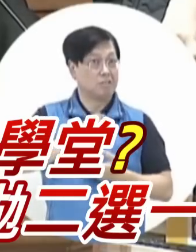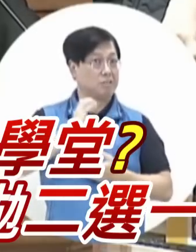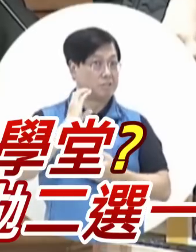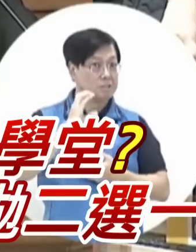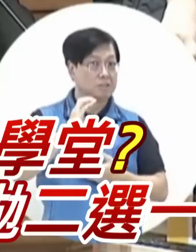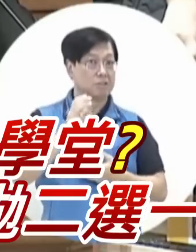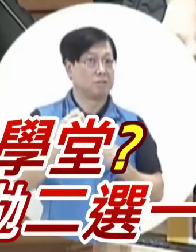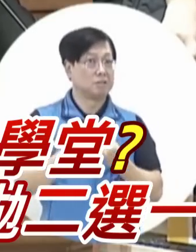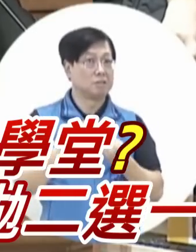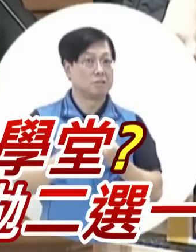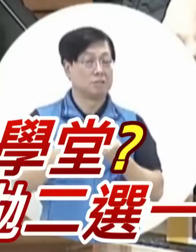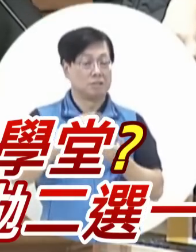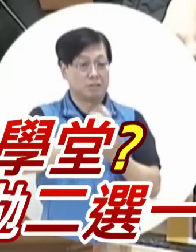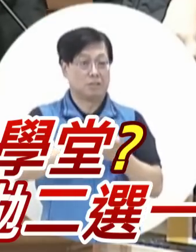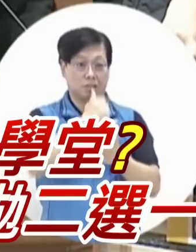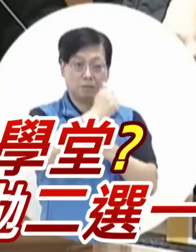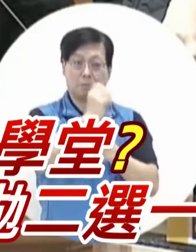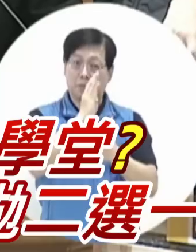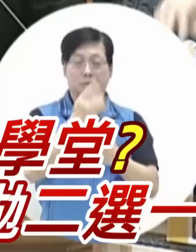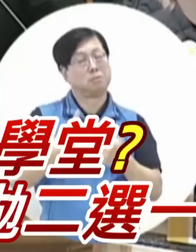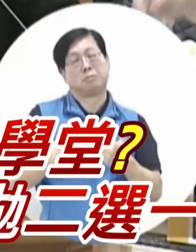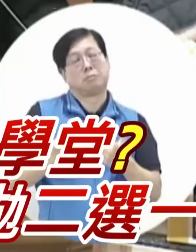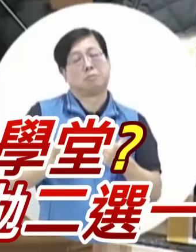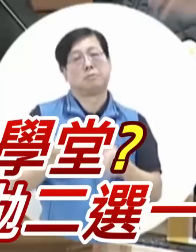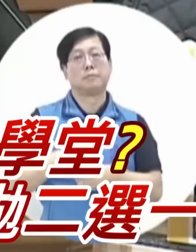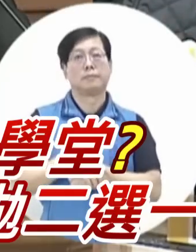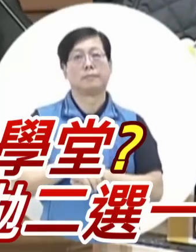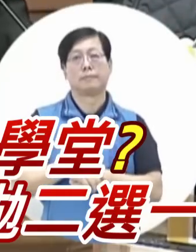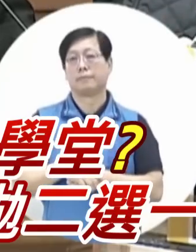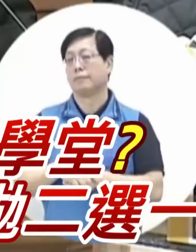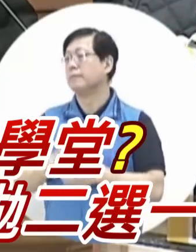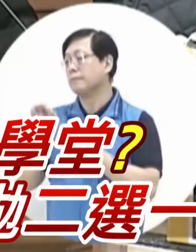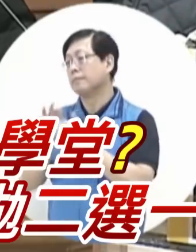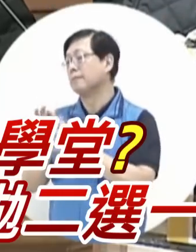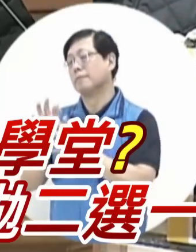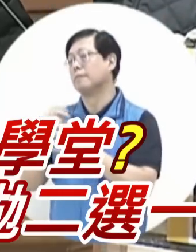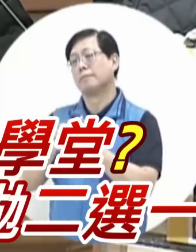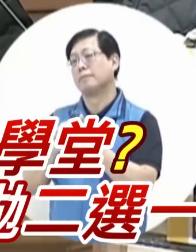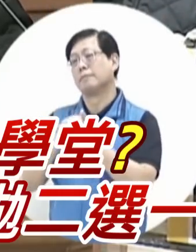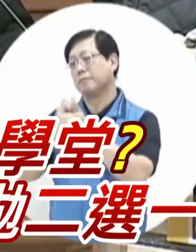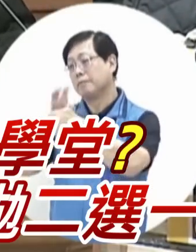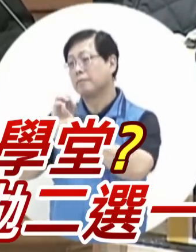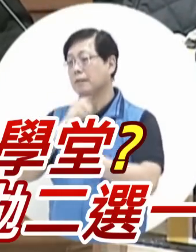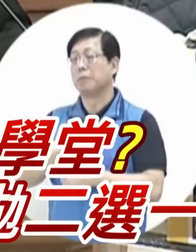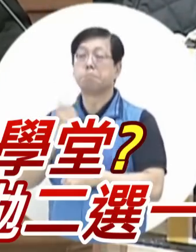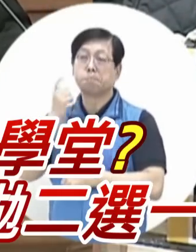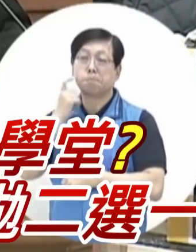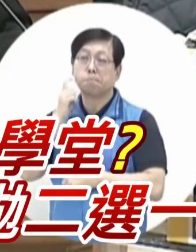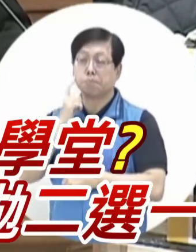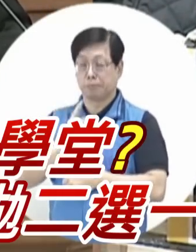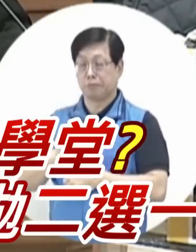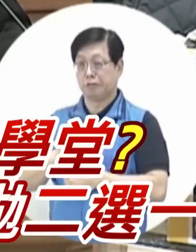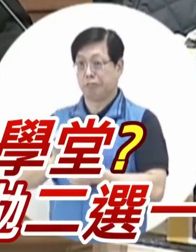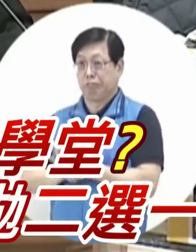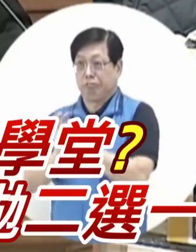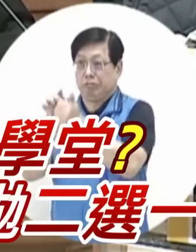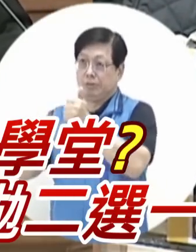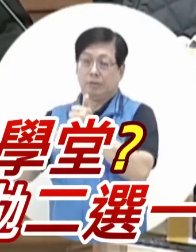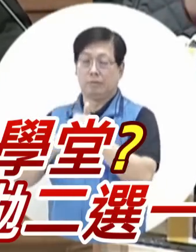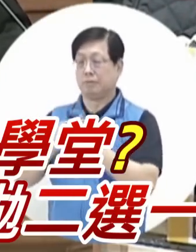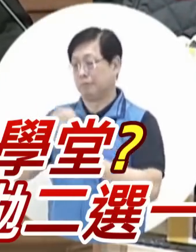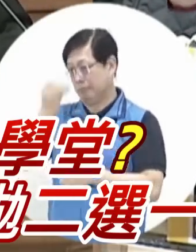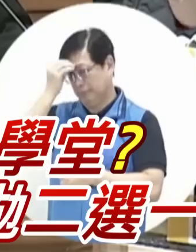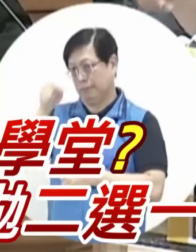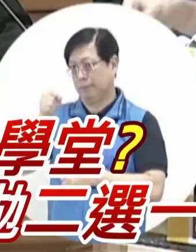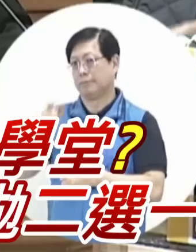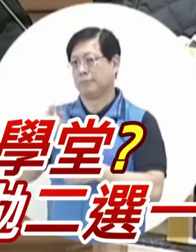那写成 A 跟 B， 我不知道啊。 没关系，我跟你说哈，用谎言来垫高自己，我最讨厌这种政治人物